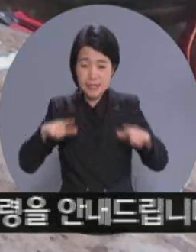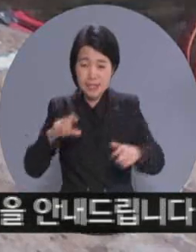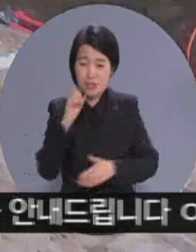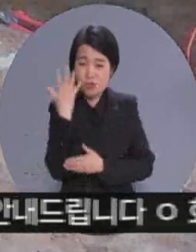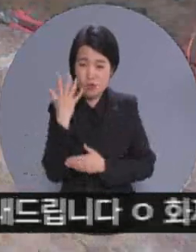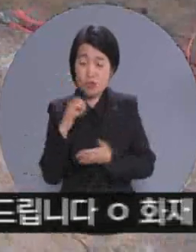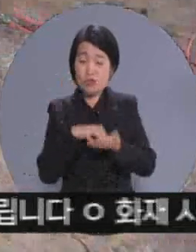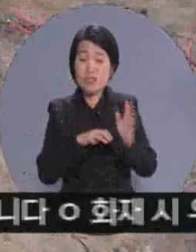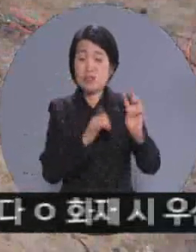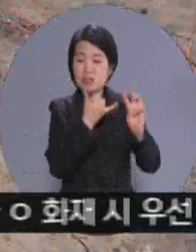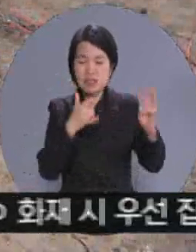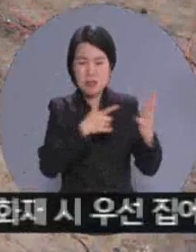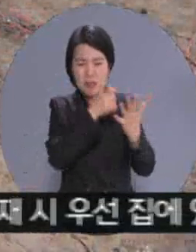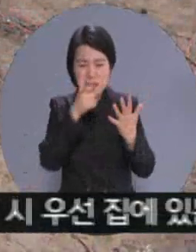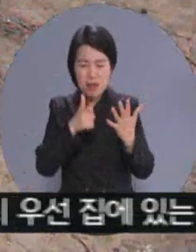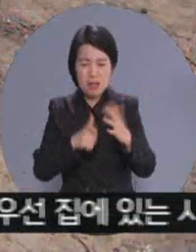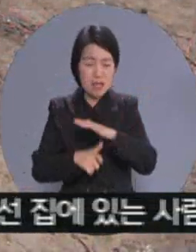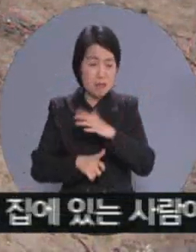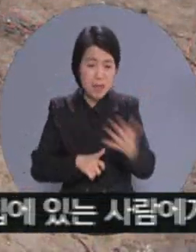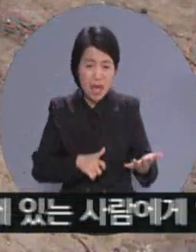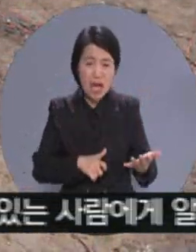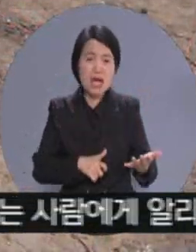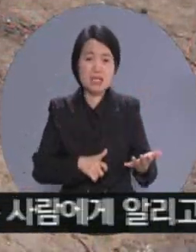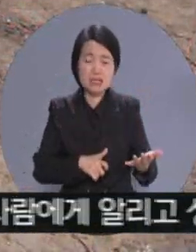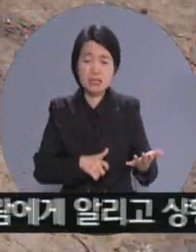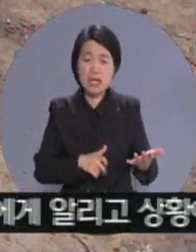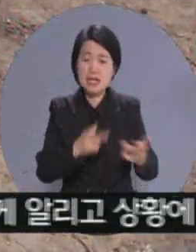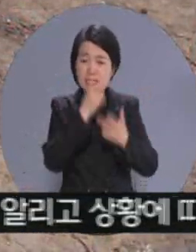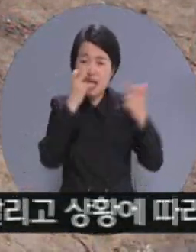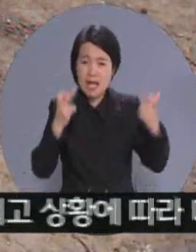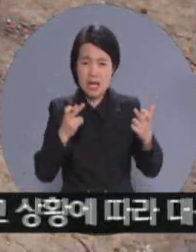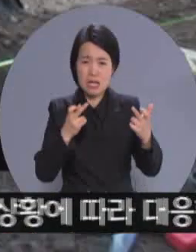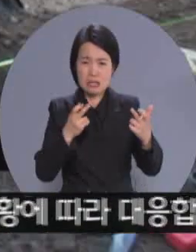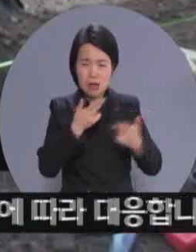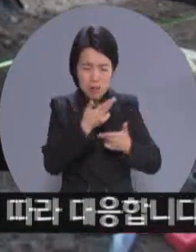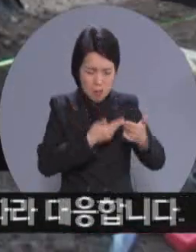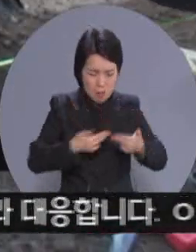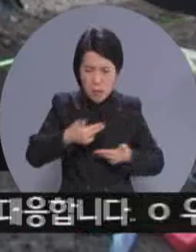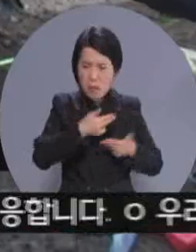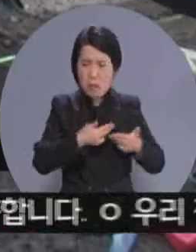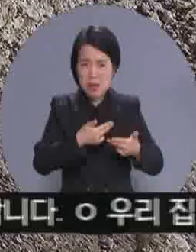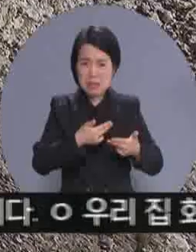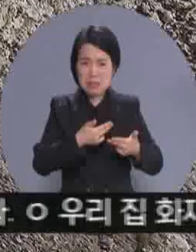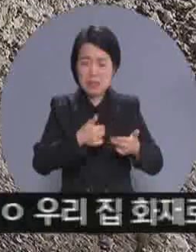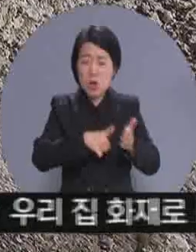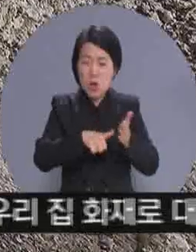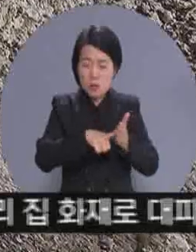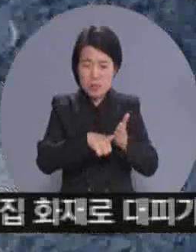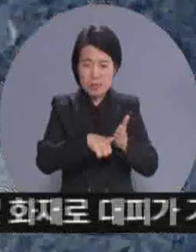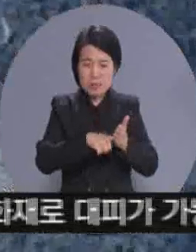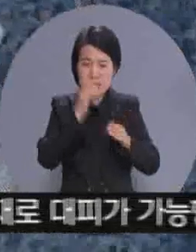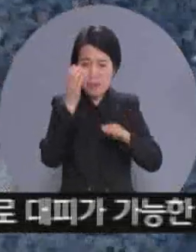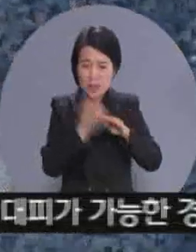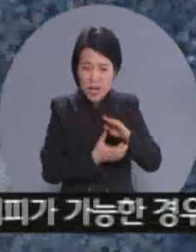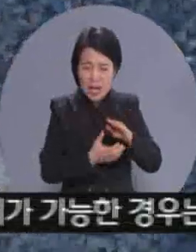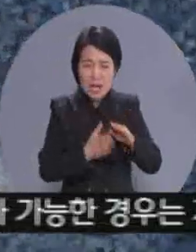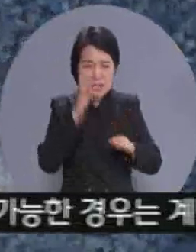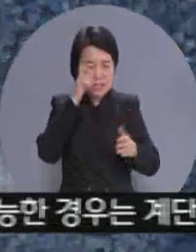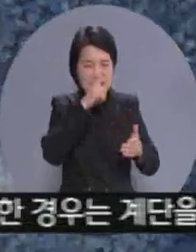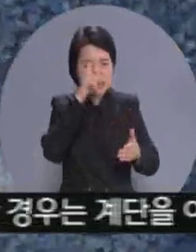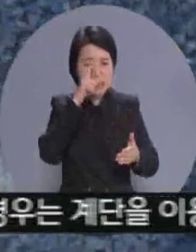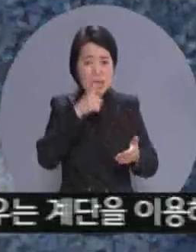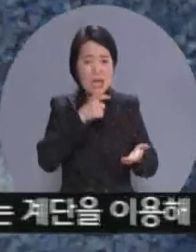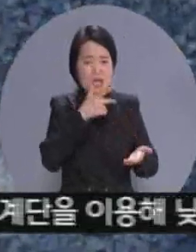담양군의 한 야산에서 유해가 뒤엉킨 채 모습을 드러냅니다. 고무신과 탄피, 철로 만든